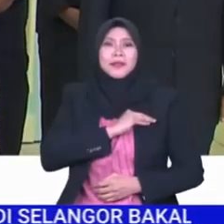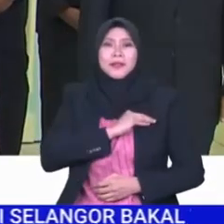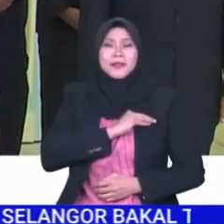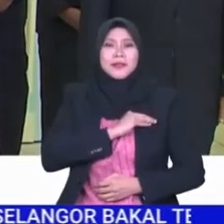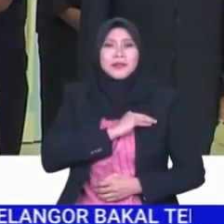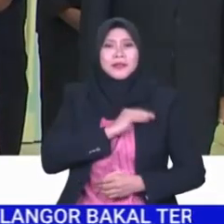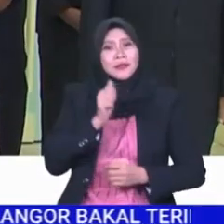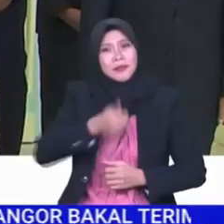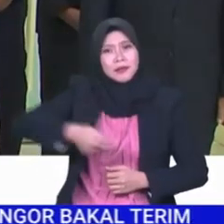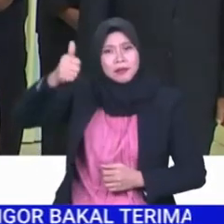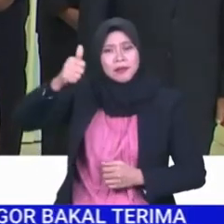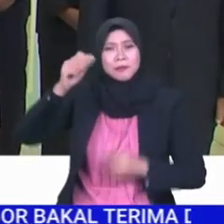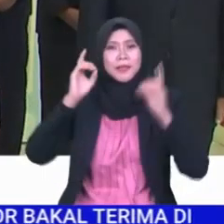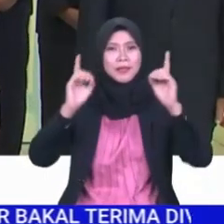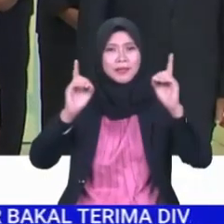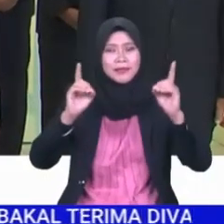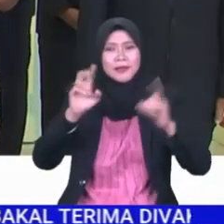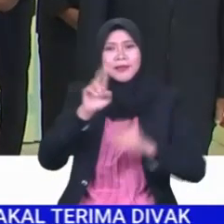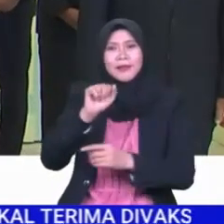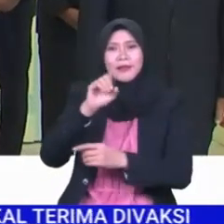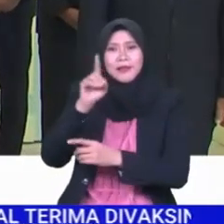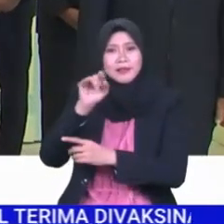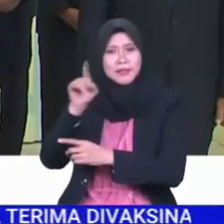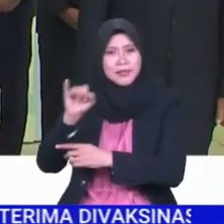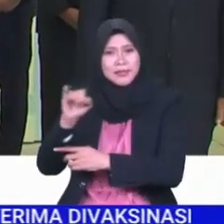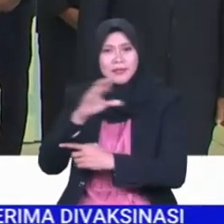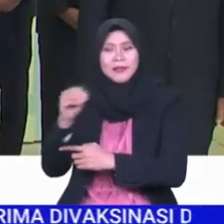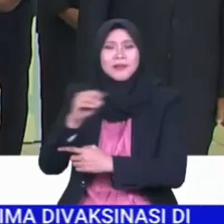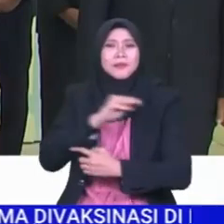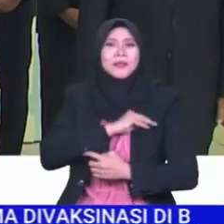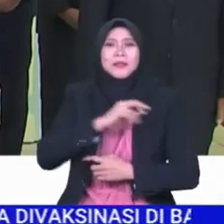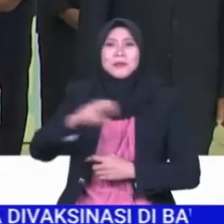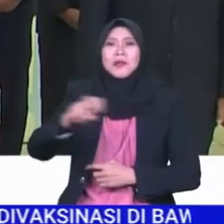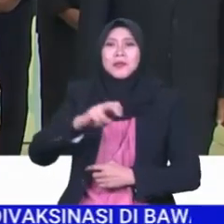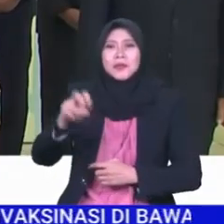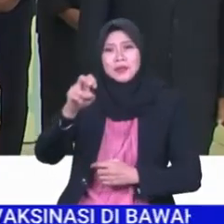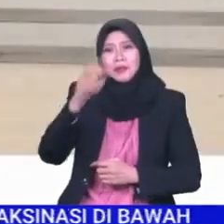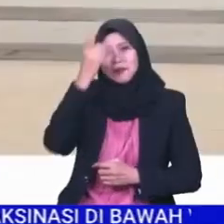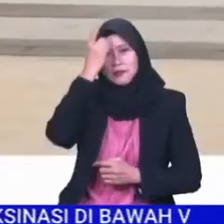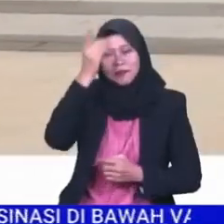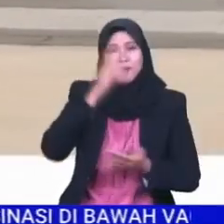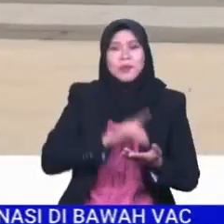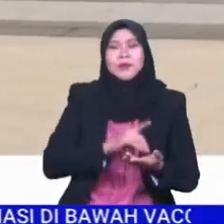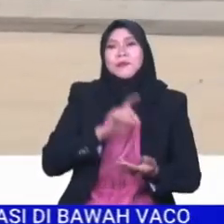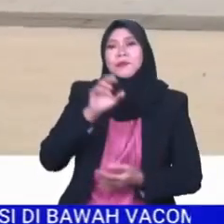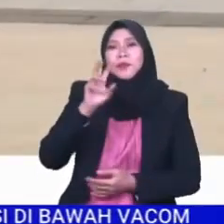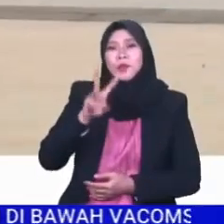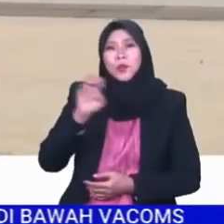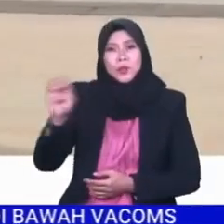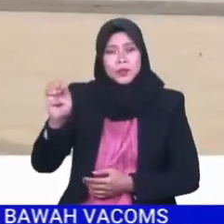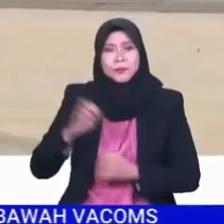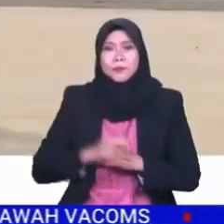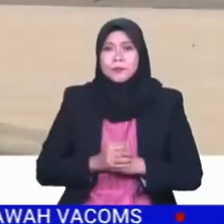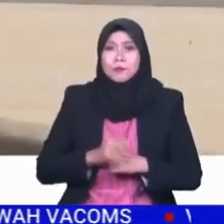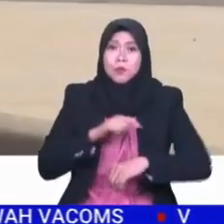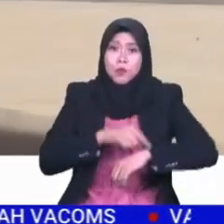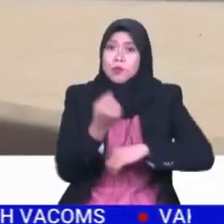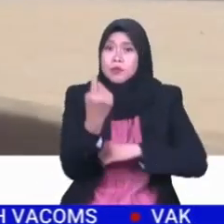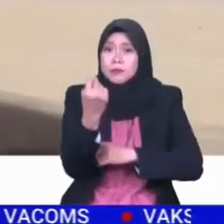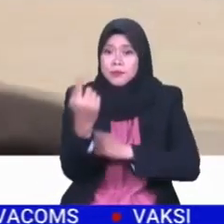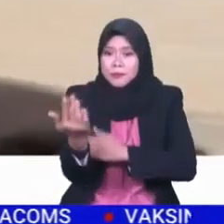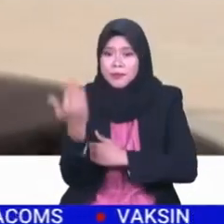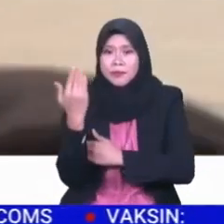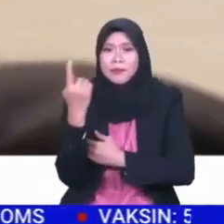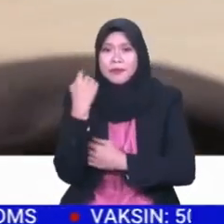Kanan Pendidikan Dato' Dr. Muhammad Razi Jidin dan Menteri Pengangkutan Dato' Sri Dr. Wika Siong. Sebelum itu, kira-kira 11 pagi